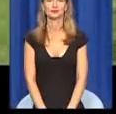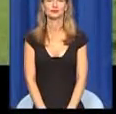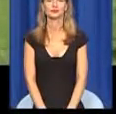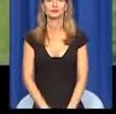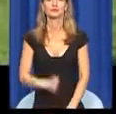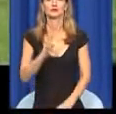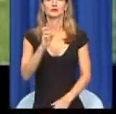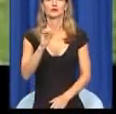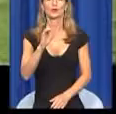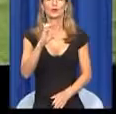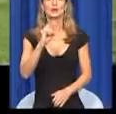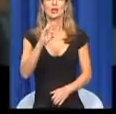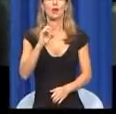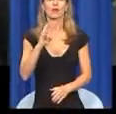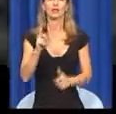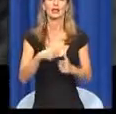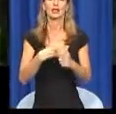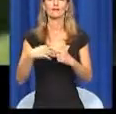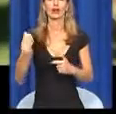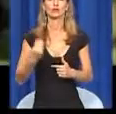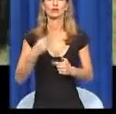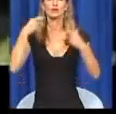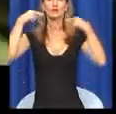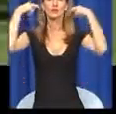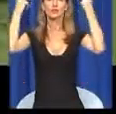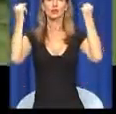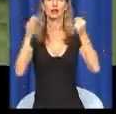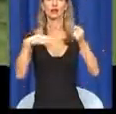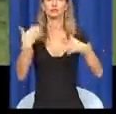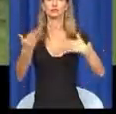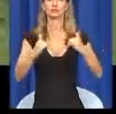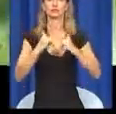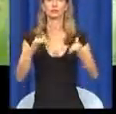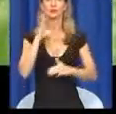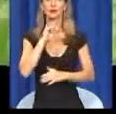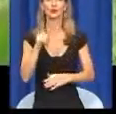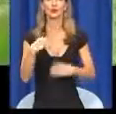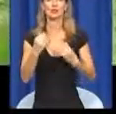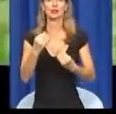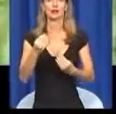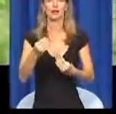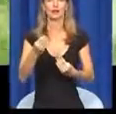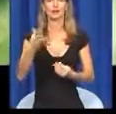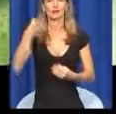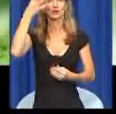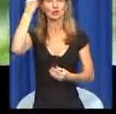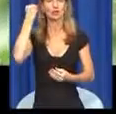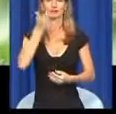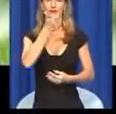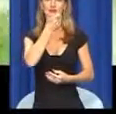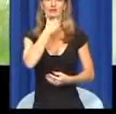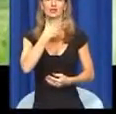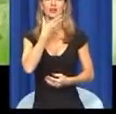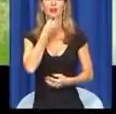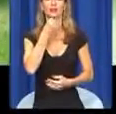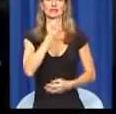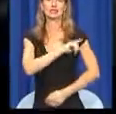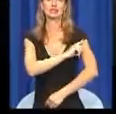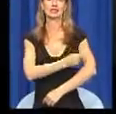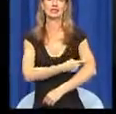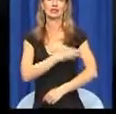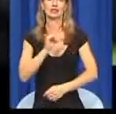або сирон, або французька вівчарка – всебічно розвинена собака, що надає враження елегантності, краси, сили і